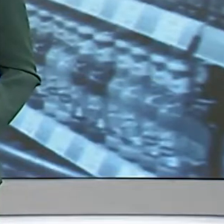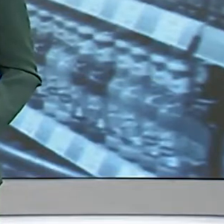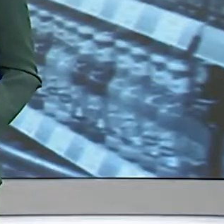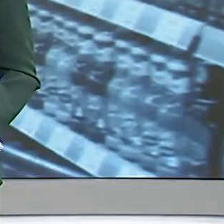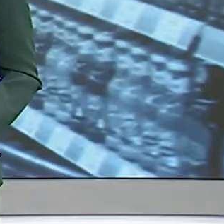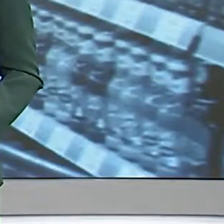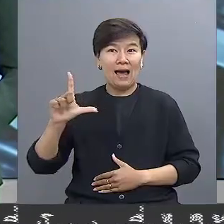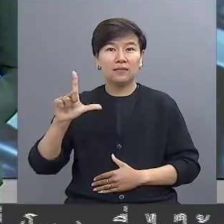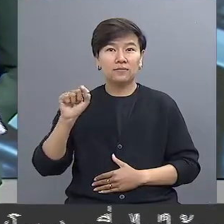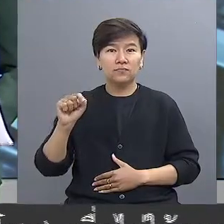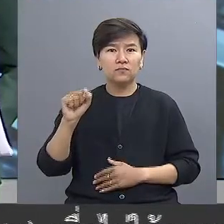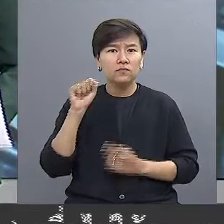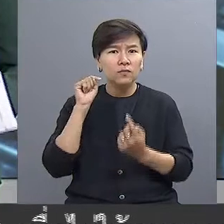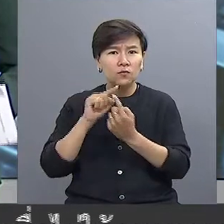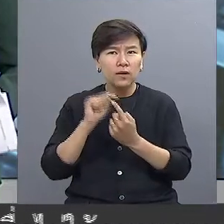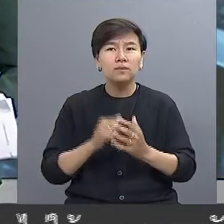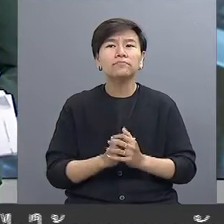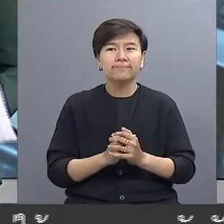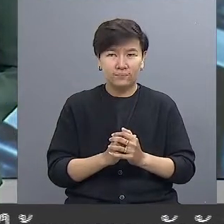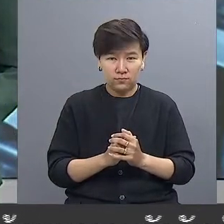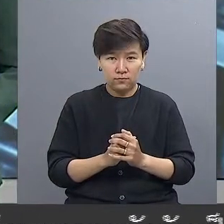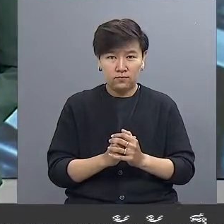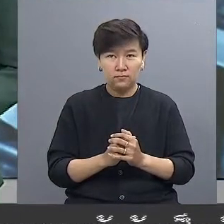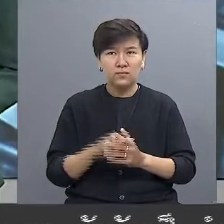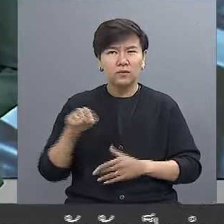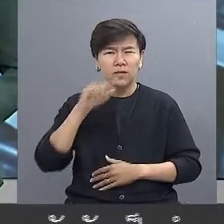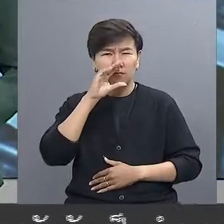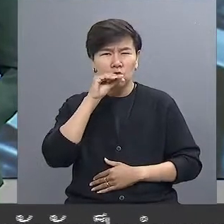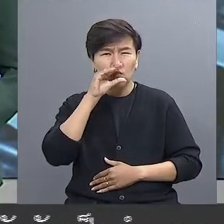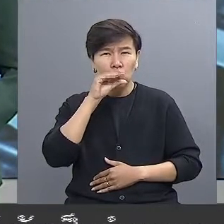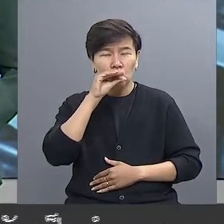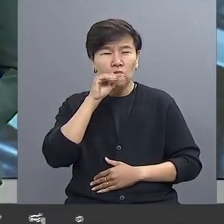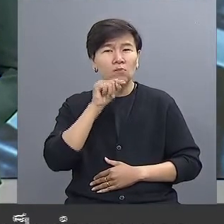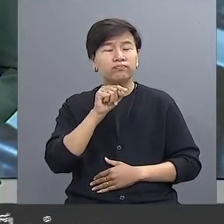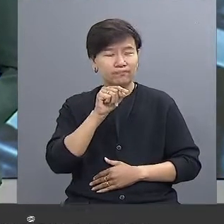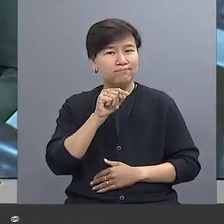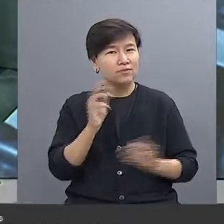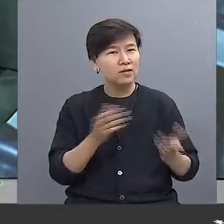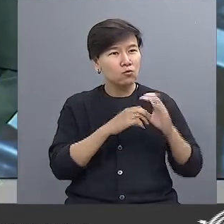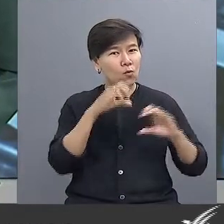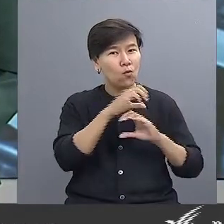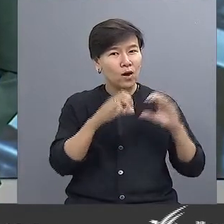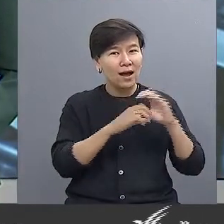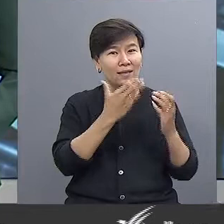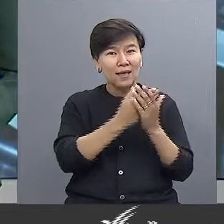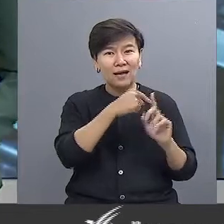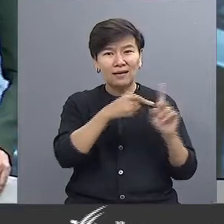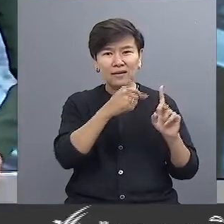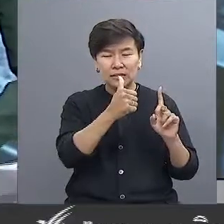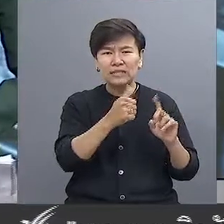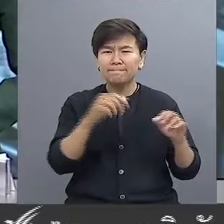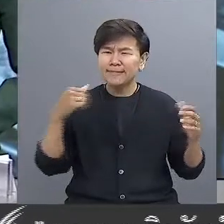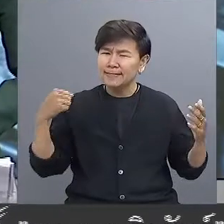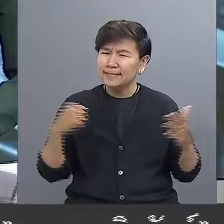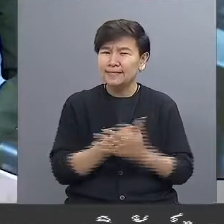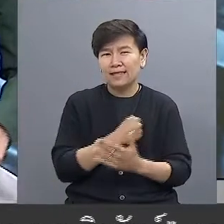มาแรงทั่วประเทศเสียงคัดค้านวิพากษ์วิจารณ์ก็เลยเบาลงกลายเป็นคำถามว่าทำไมไม่ให้แบบถ้วนหน้านะคะสำหรับโครง